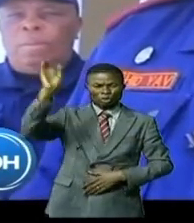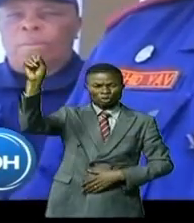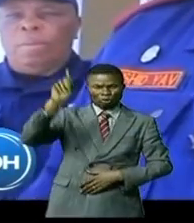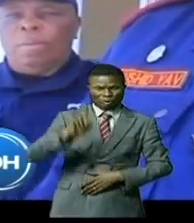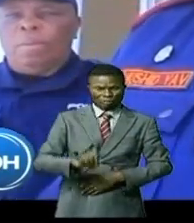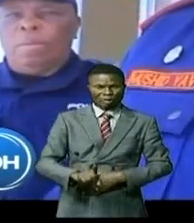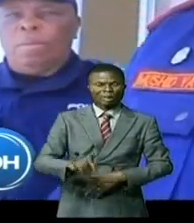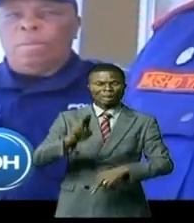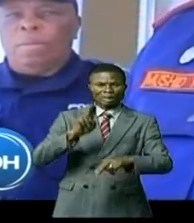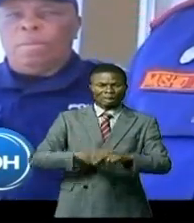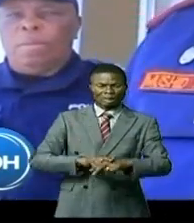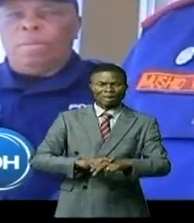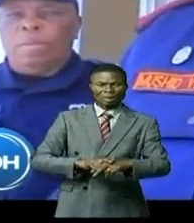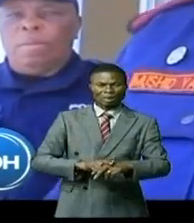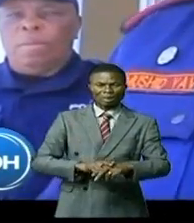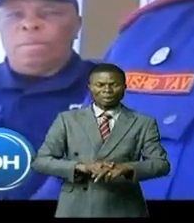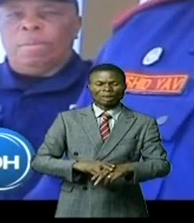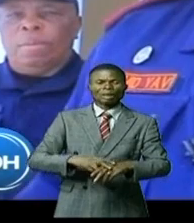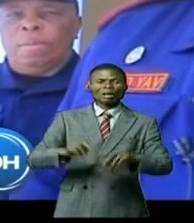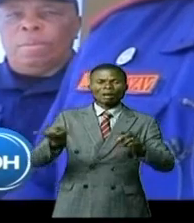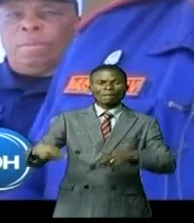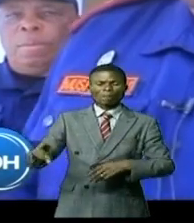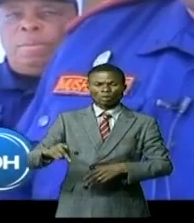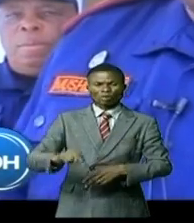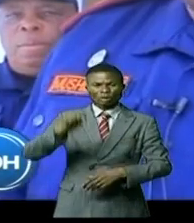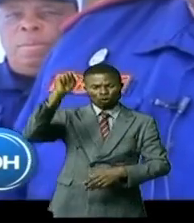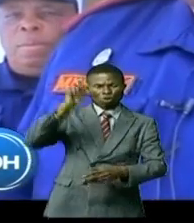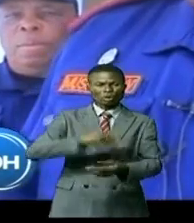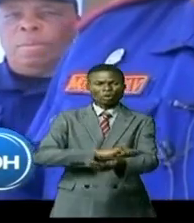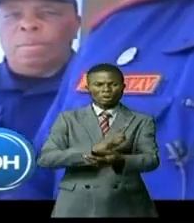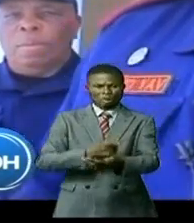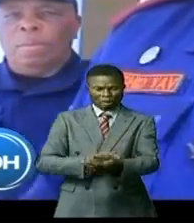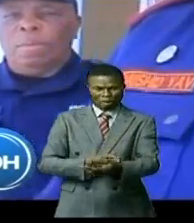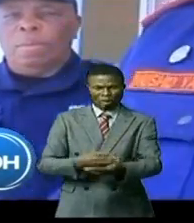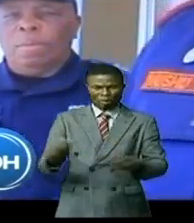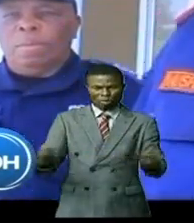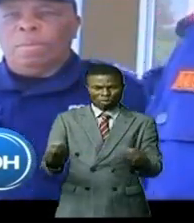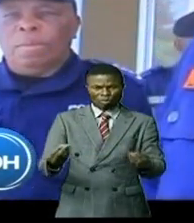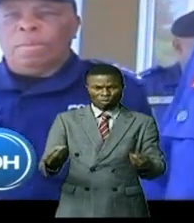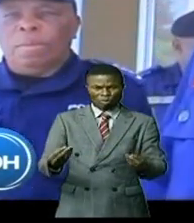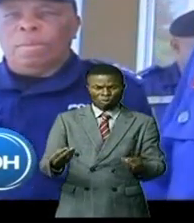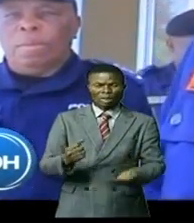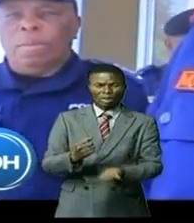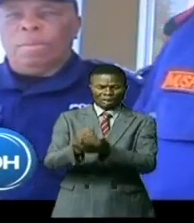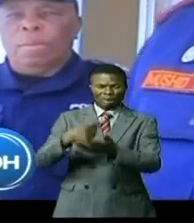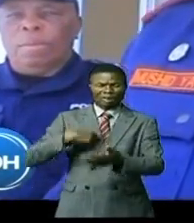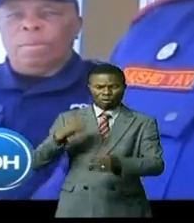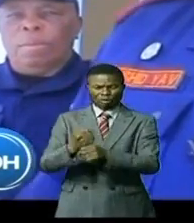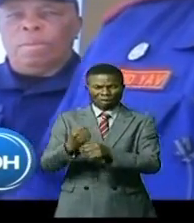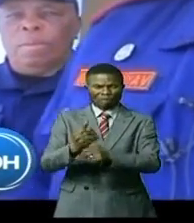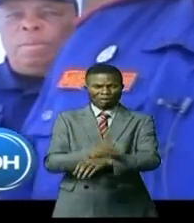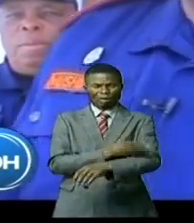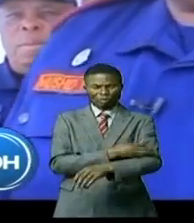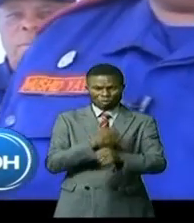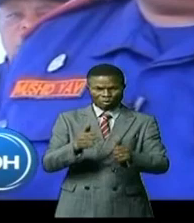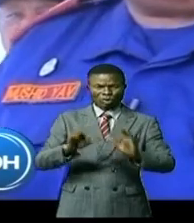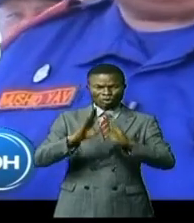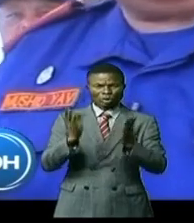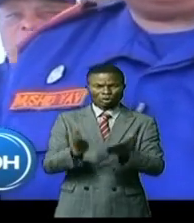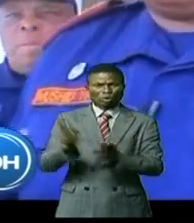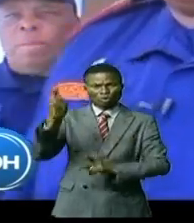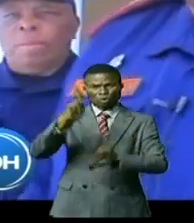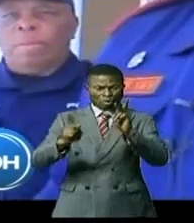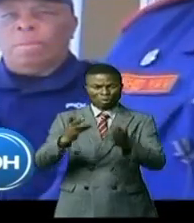se chauffer au soleil ici dans la province du Nord Kivu afin de nous faciliter les choses. Tous ces